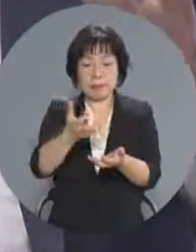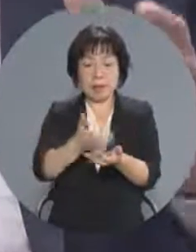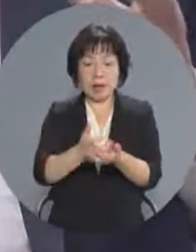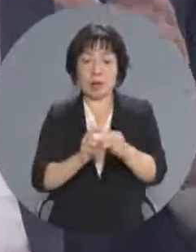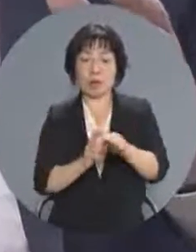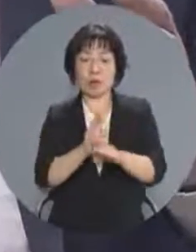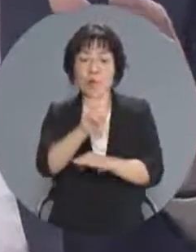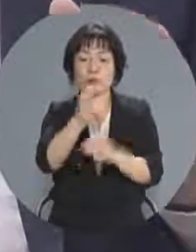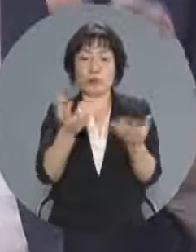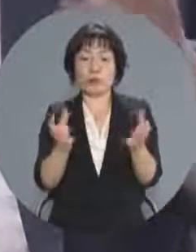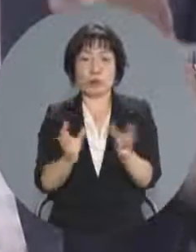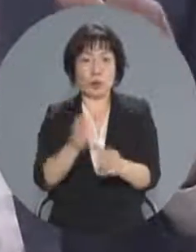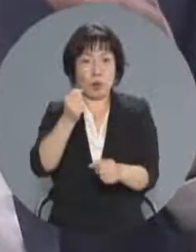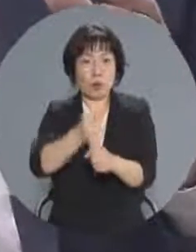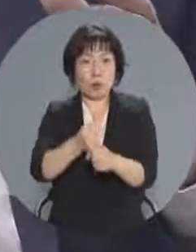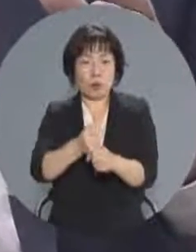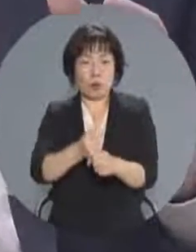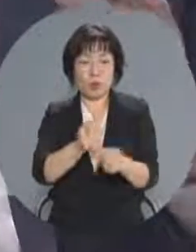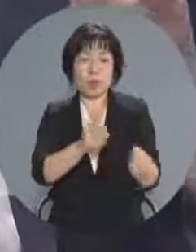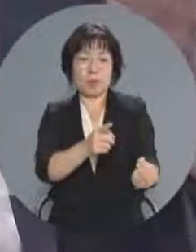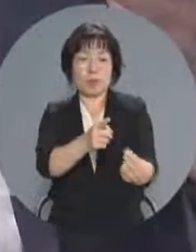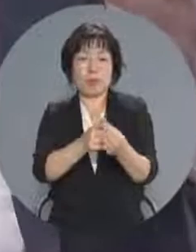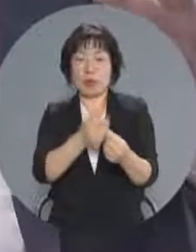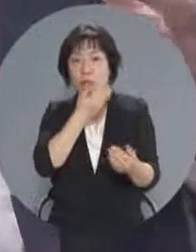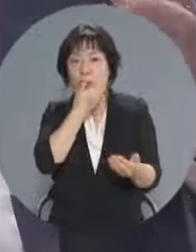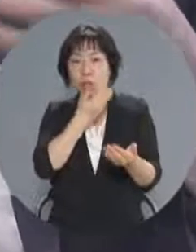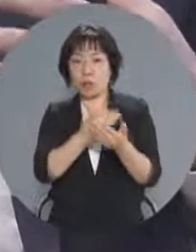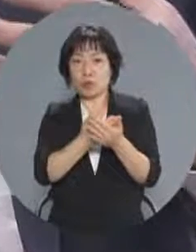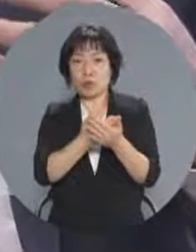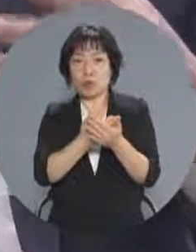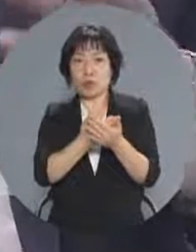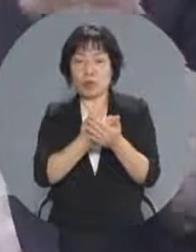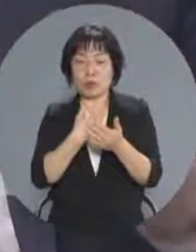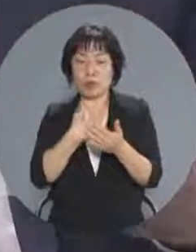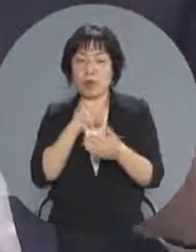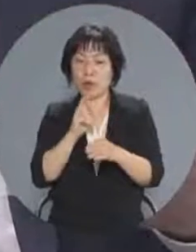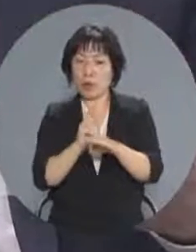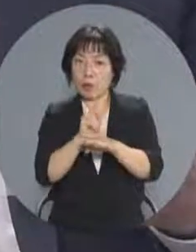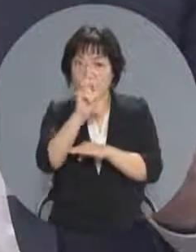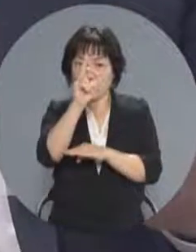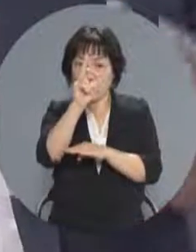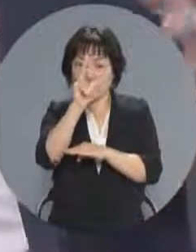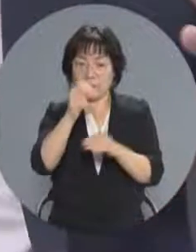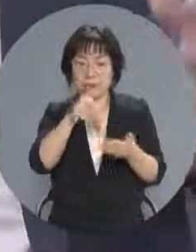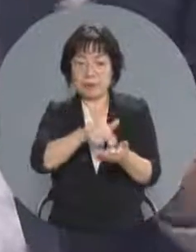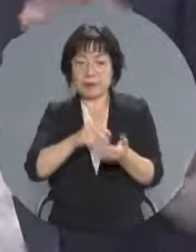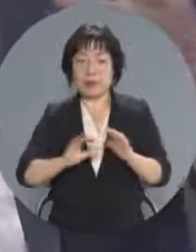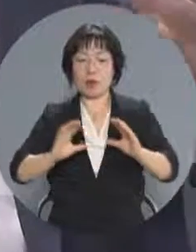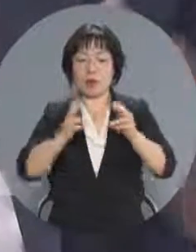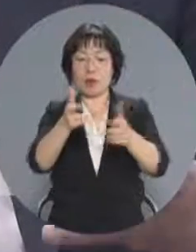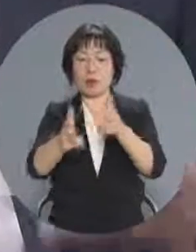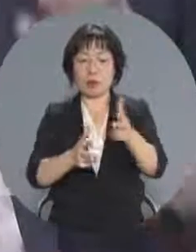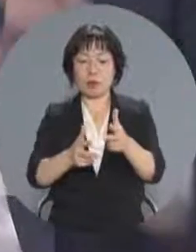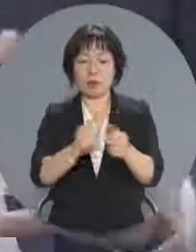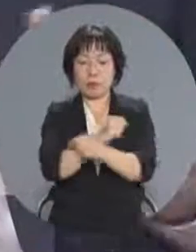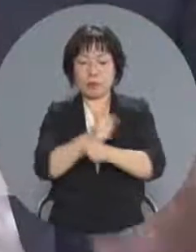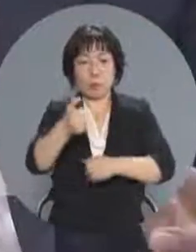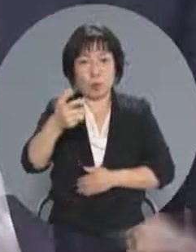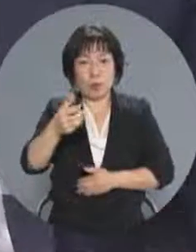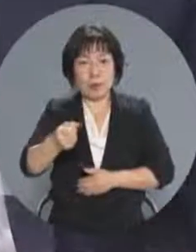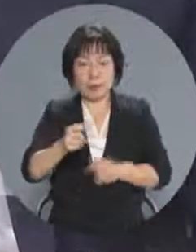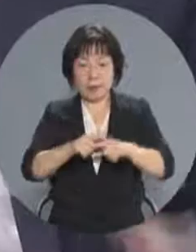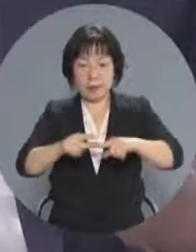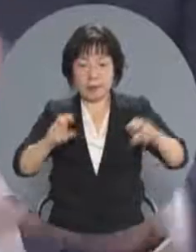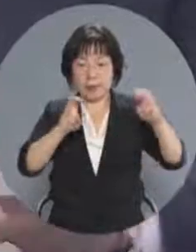발사지 산업 클러스터 중에서 가장 중요한게 저희 공으로 봐서는 국가산단이 50만평 금호의 민간